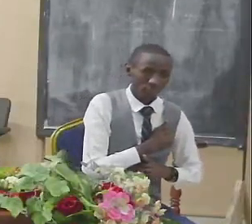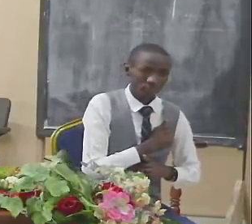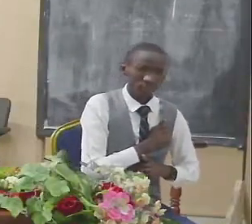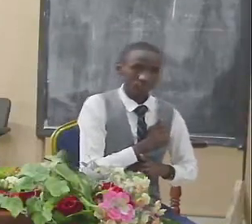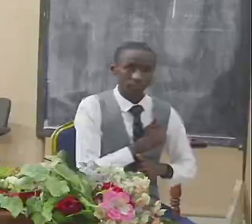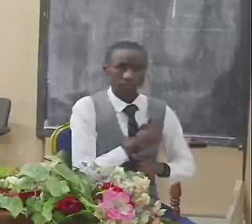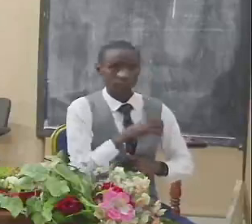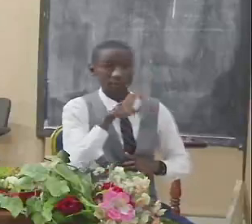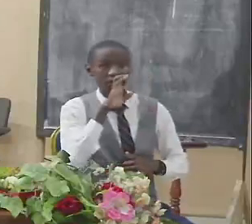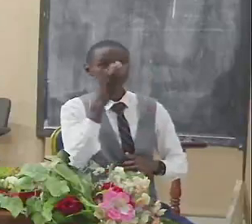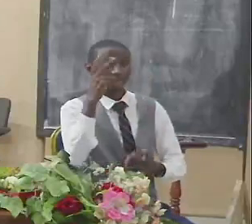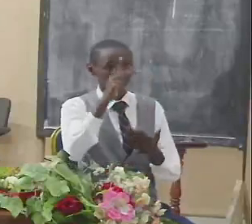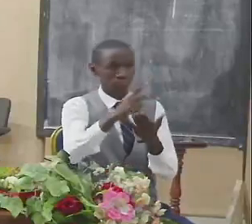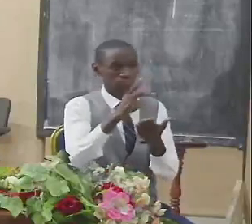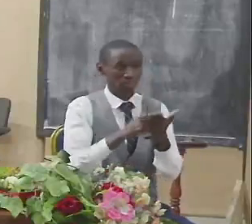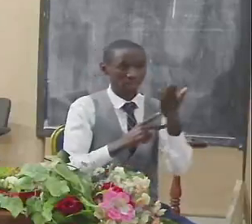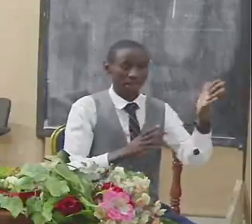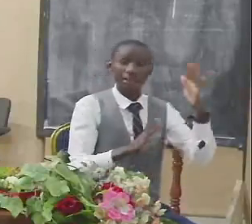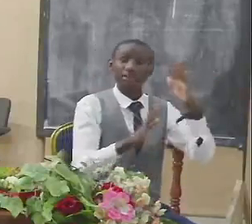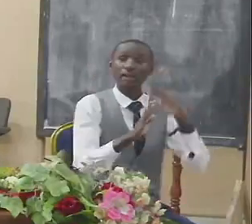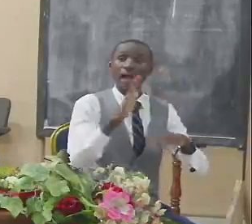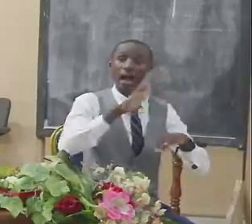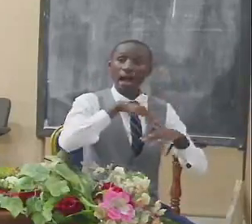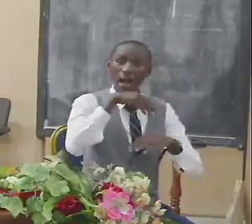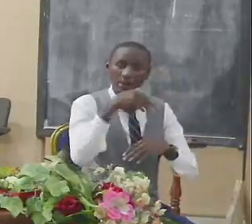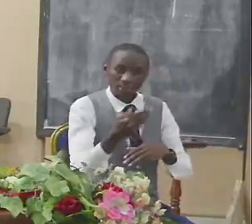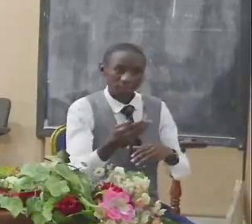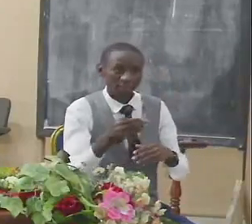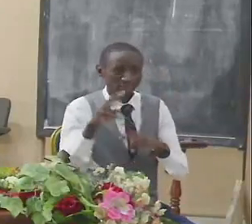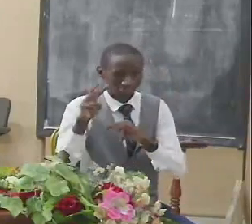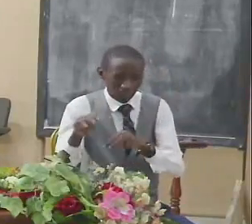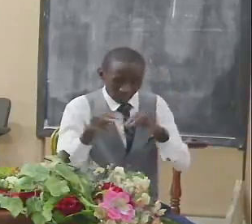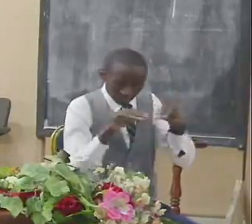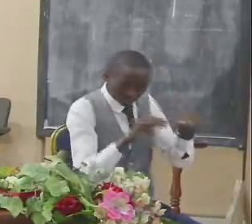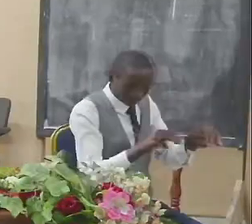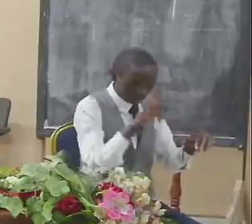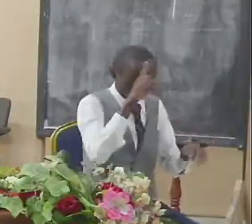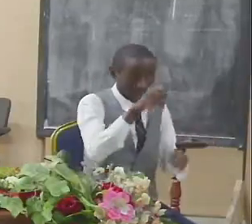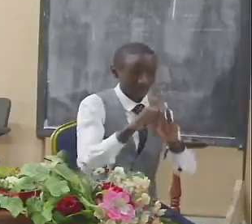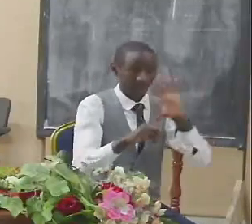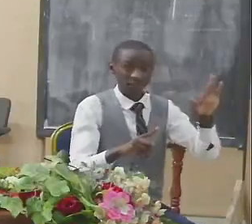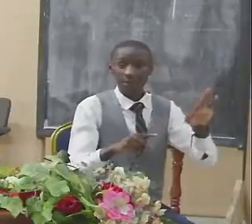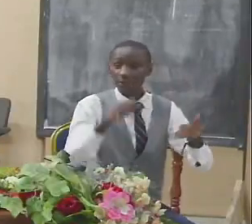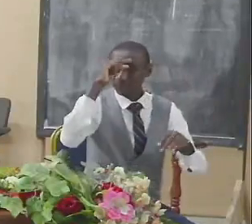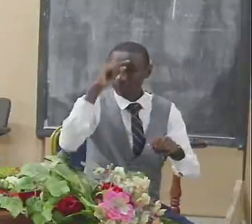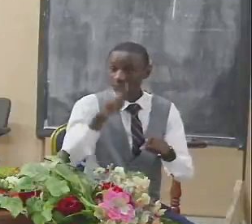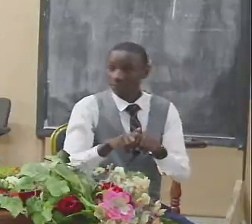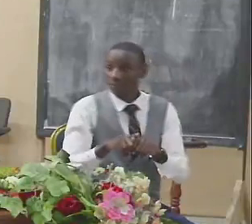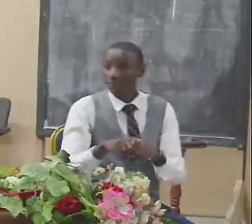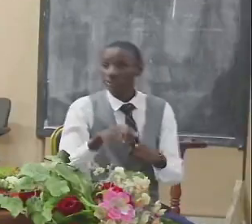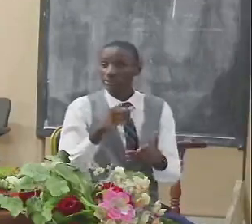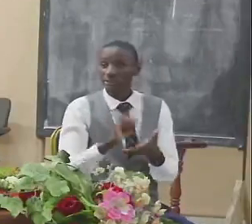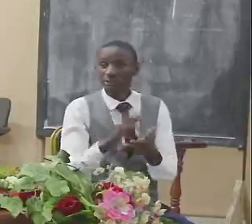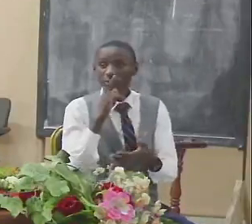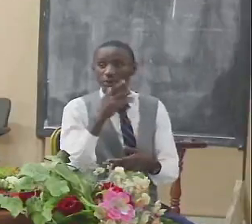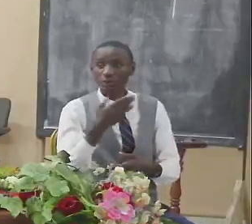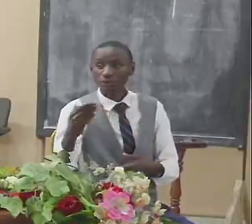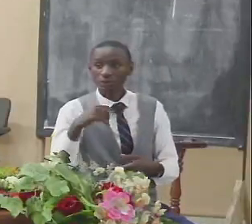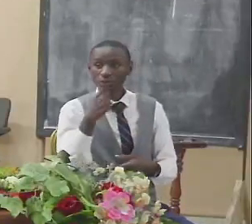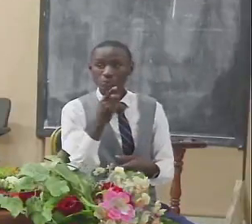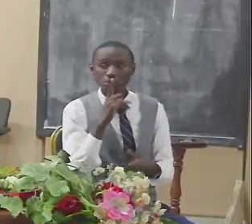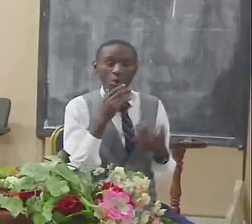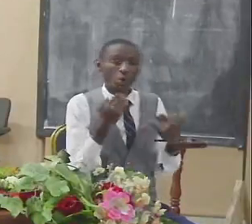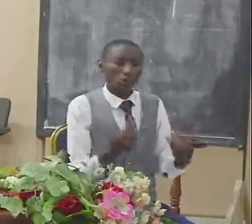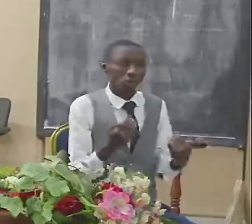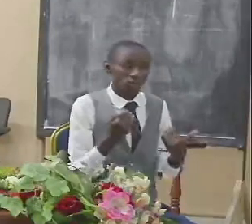Ni mpango wake. Anaweka mo akili yake. Ili introduit son intelligence. C'est qui aujourd'hui? Ndugu njo bi leo. Ne mettez